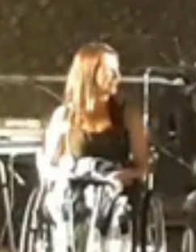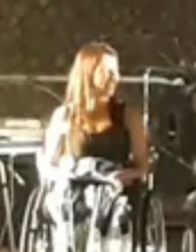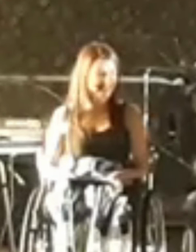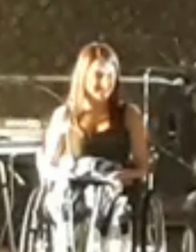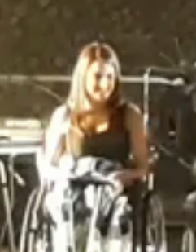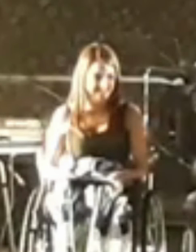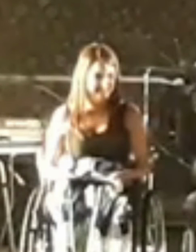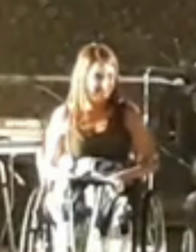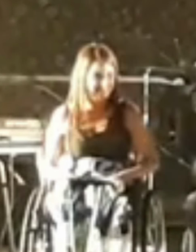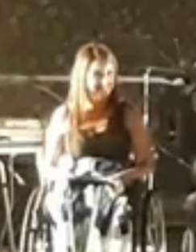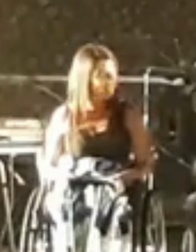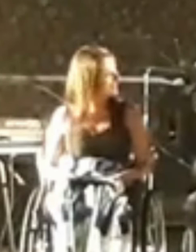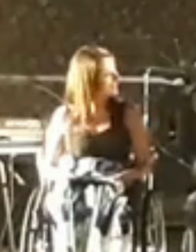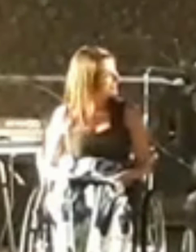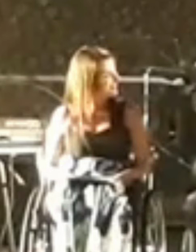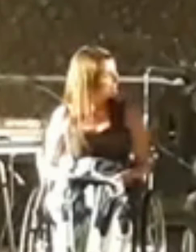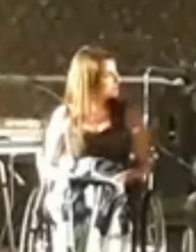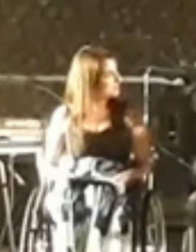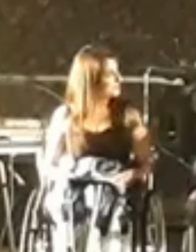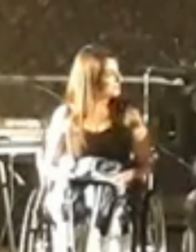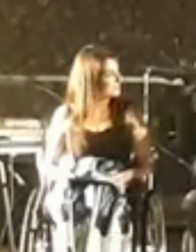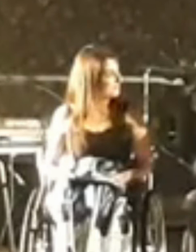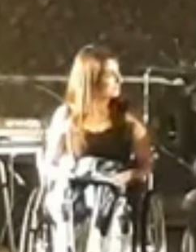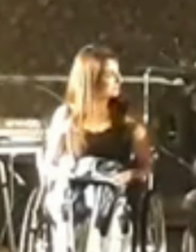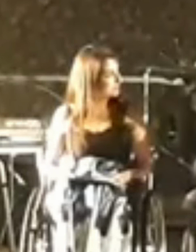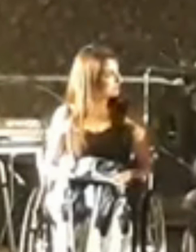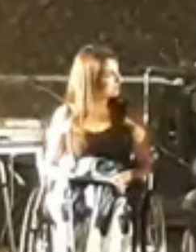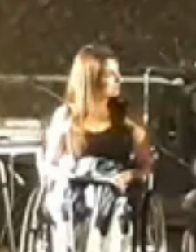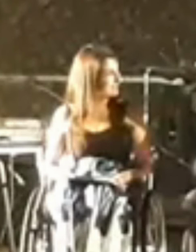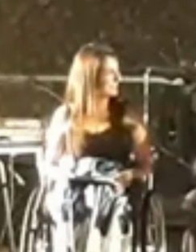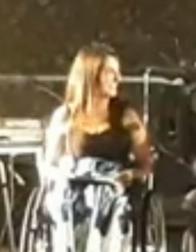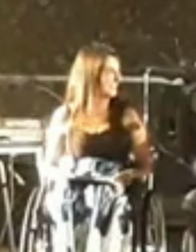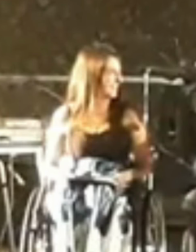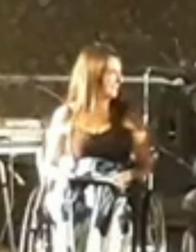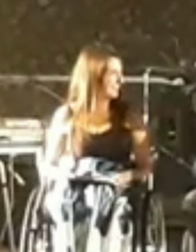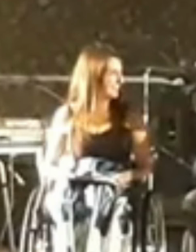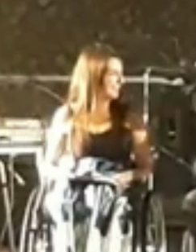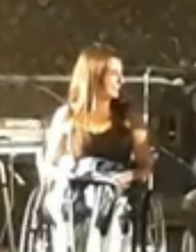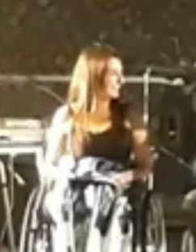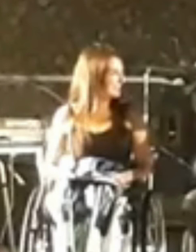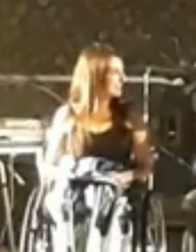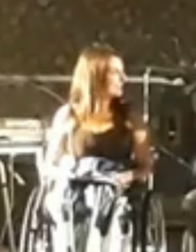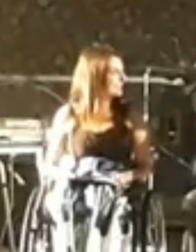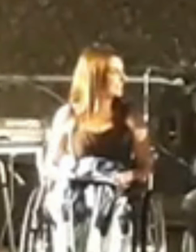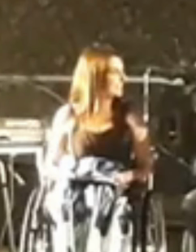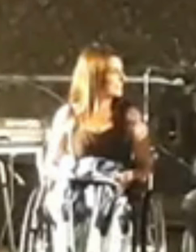toccato le corde di tutti. E poiché, pur essendo io abbastanza rozzo e duro, ho un cuore più tenero di quello che